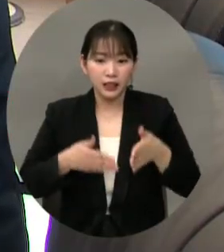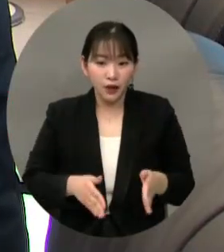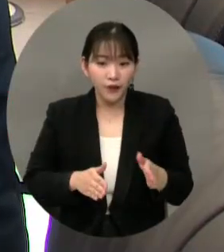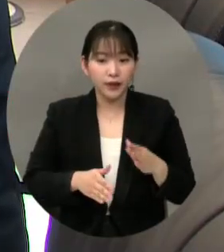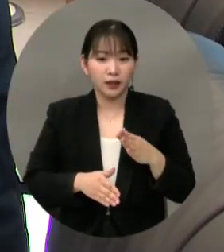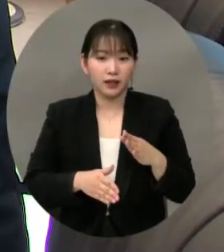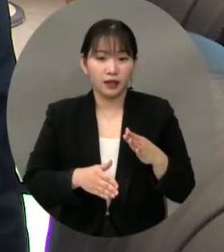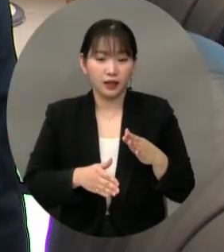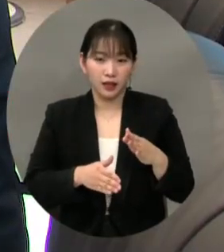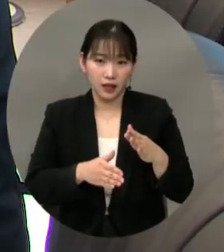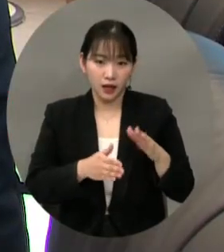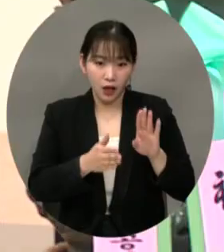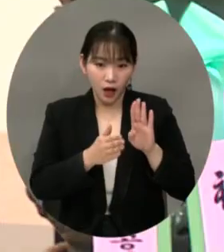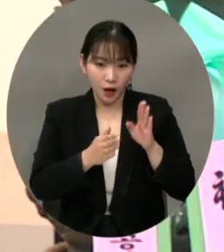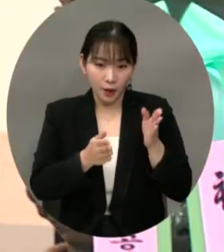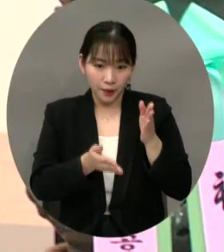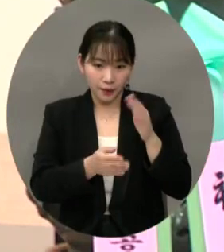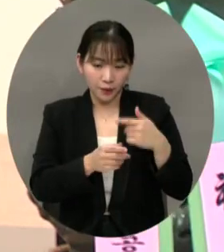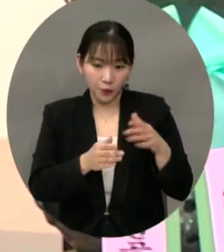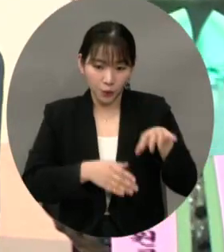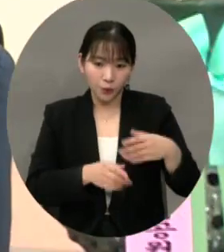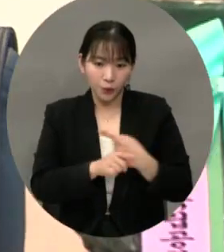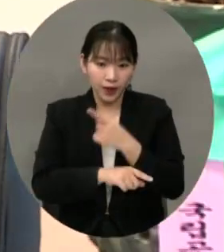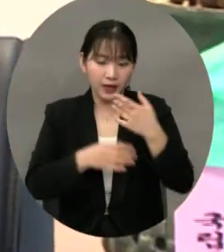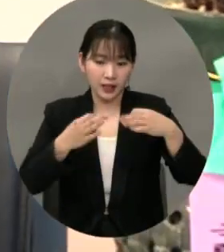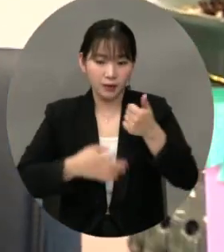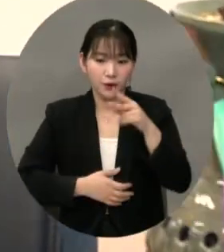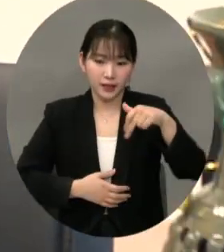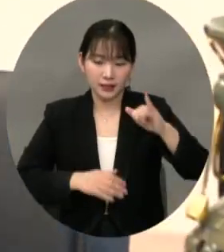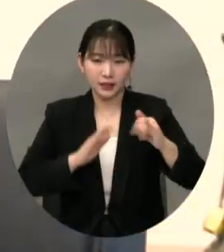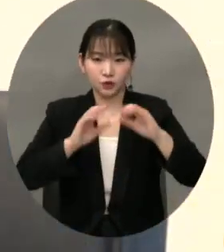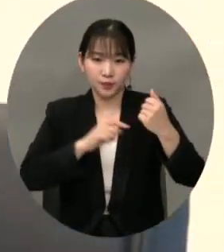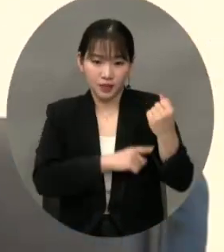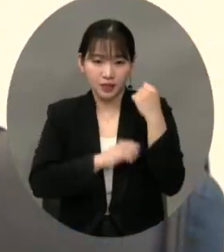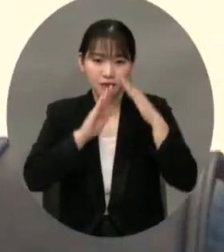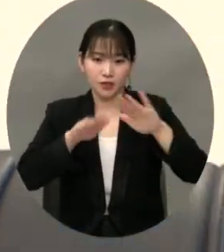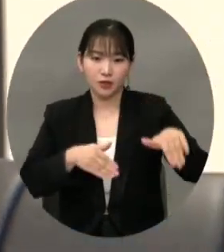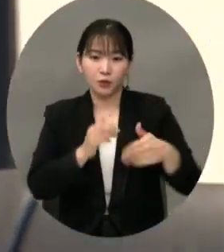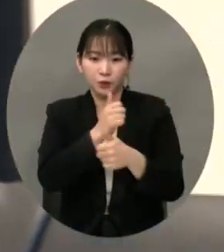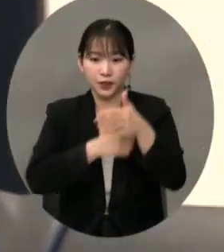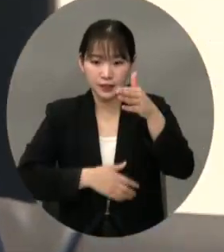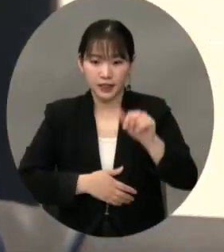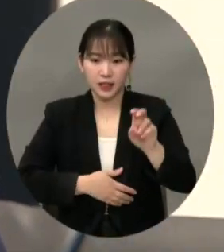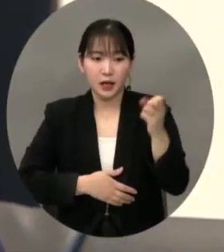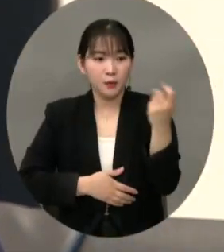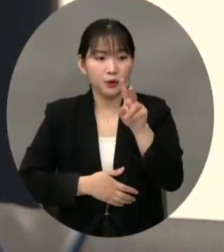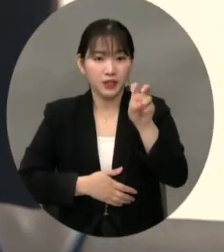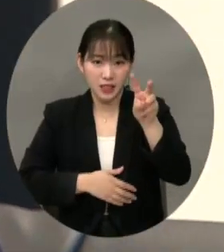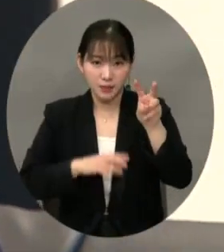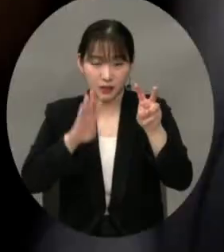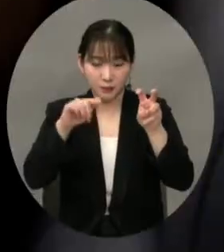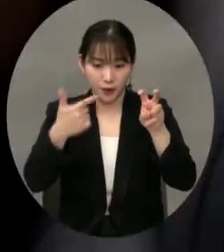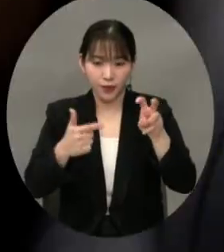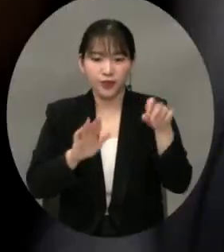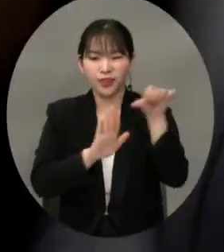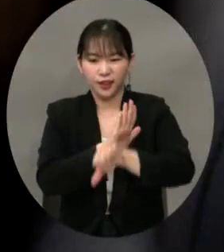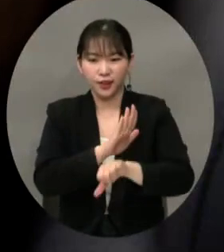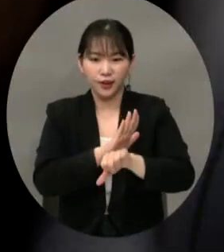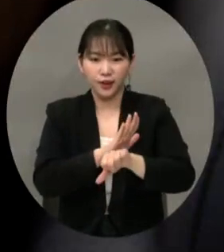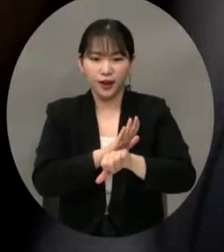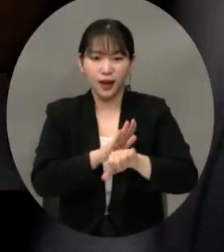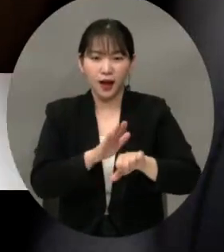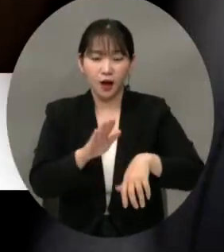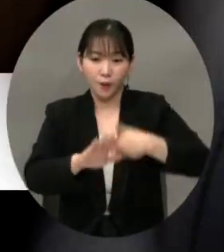달리 지역에서 활발히 활동했던 김화진 국민의힘 전남 도당위원장은 22번으로 낙선했습니다.